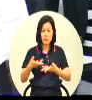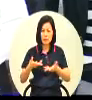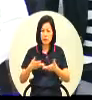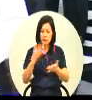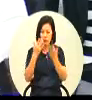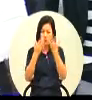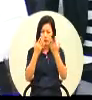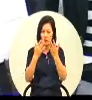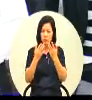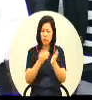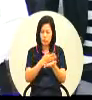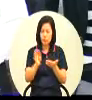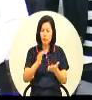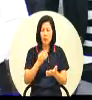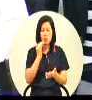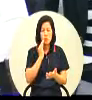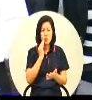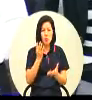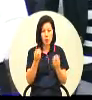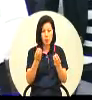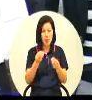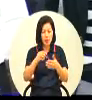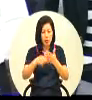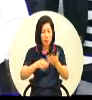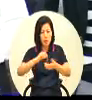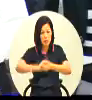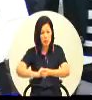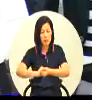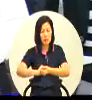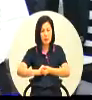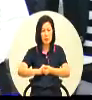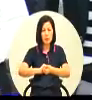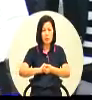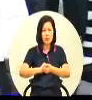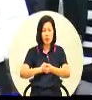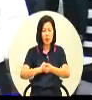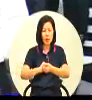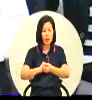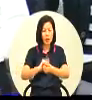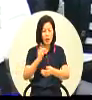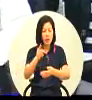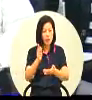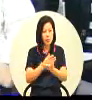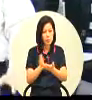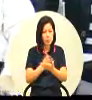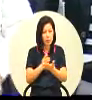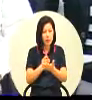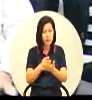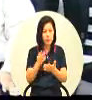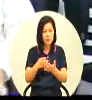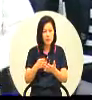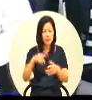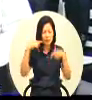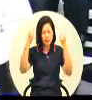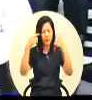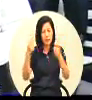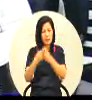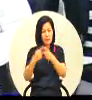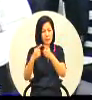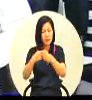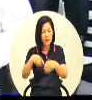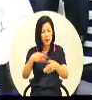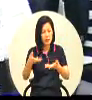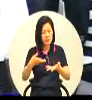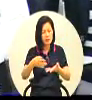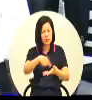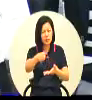清楚的去解决。如果没有这样子的一个科学依据的讨论的时候，事实上永远是在争吵那个部分的时候是很难去